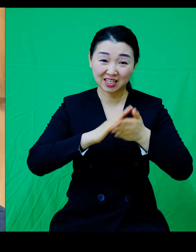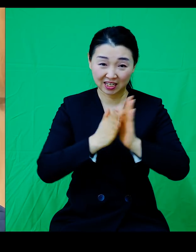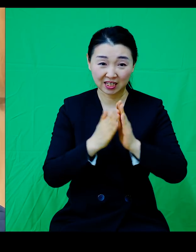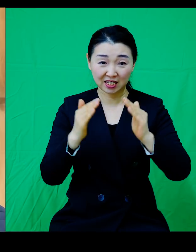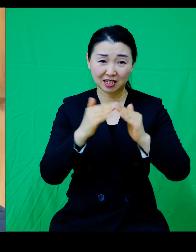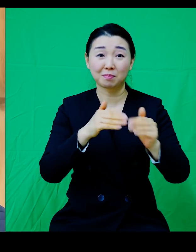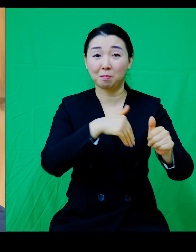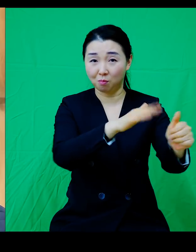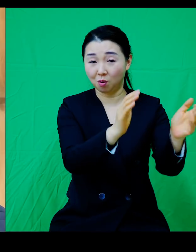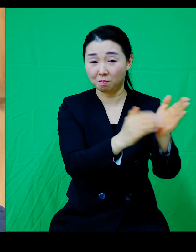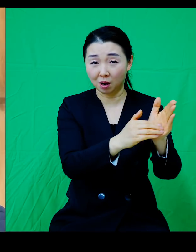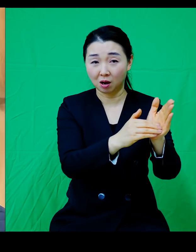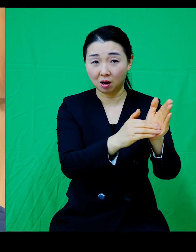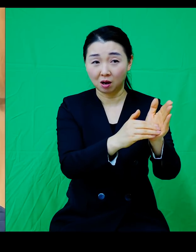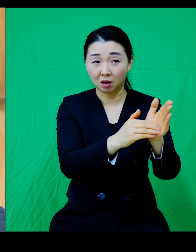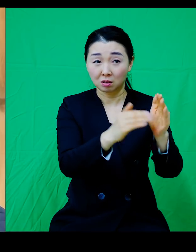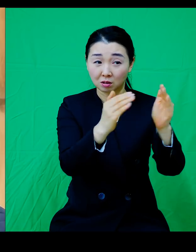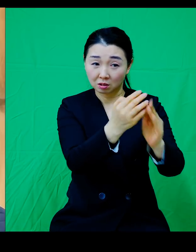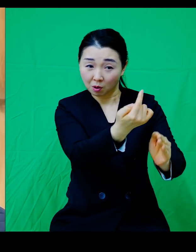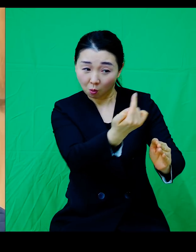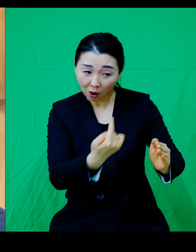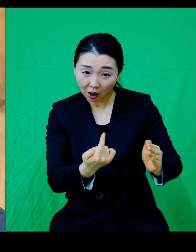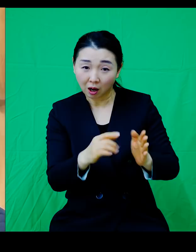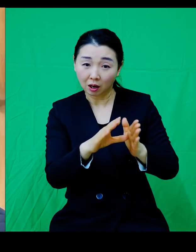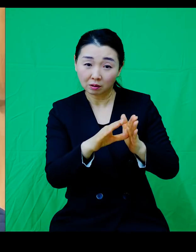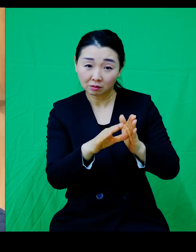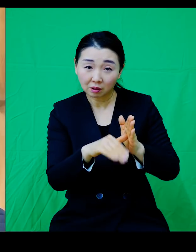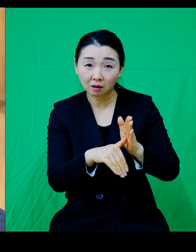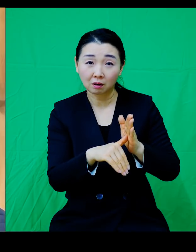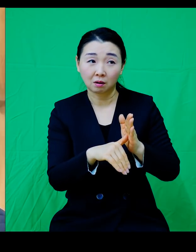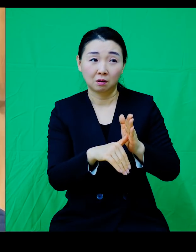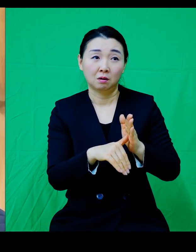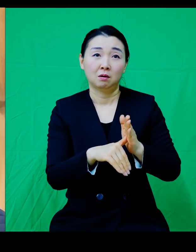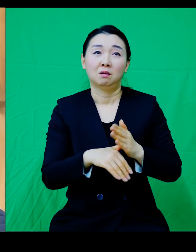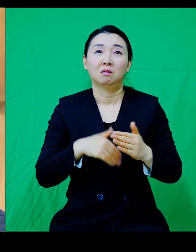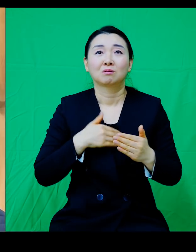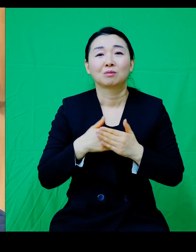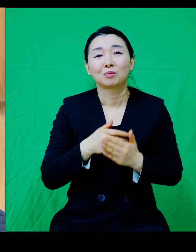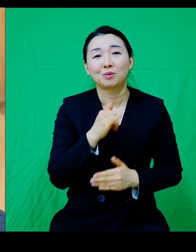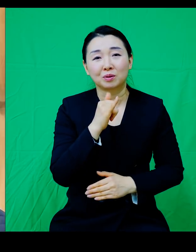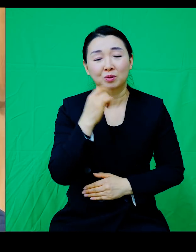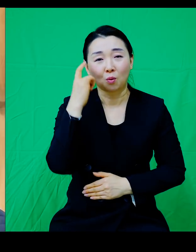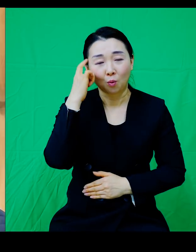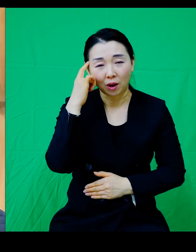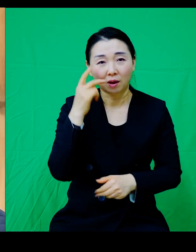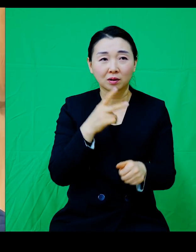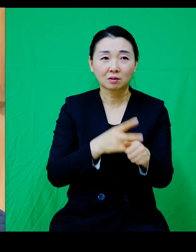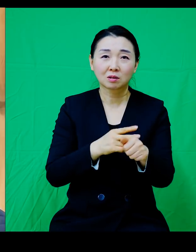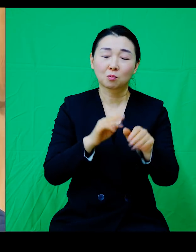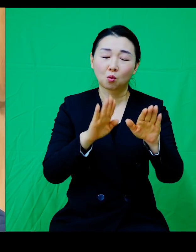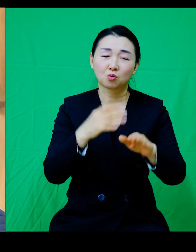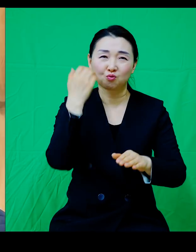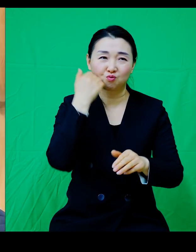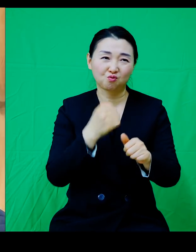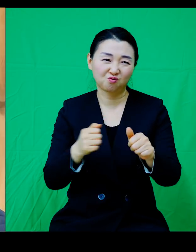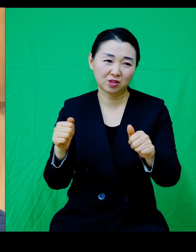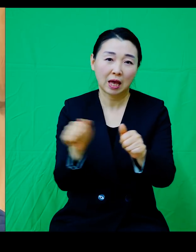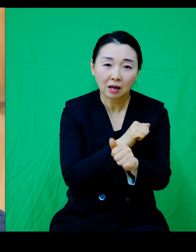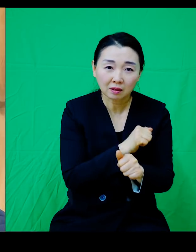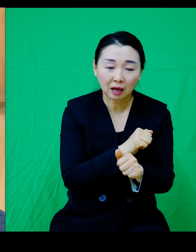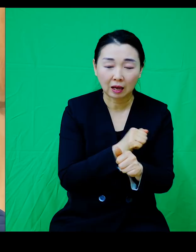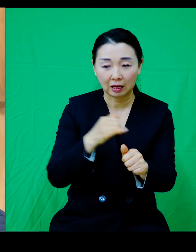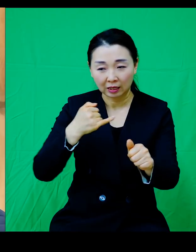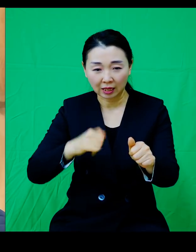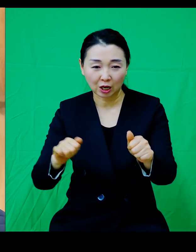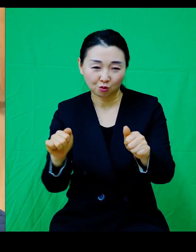보내게 되면서부터 하원할 때 이제 가면은 너무 이제 하원할 때부터 두근만세근만 하는 거예요. 선생님이 오늘은 누굴